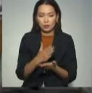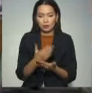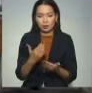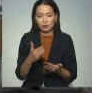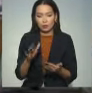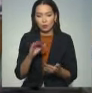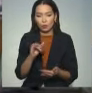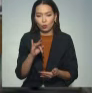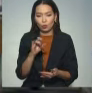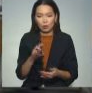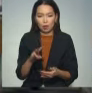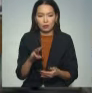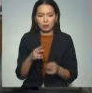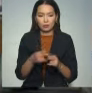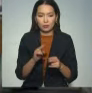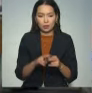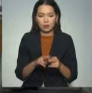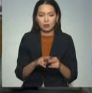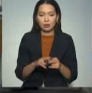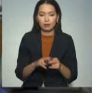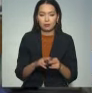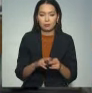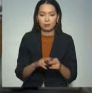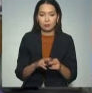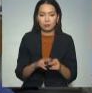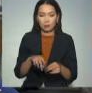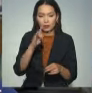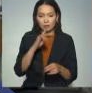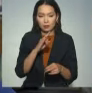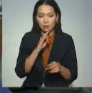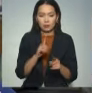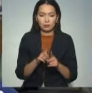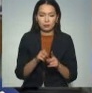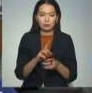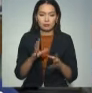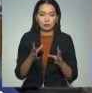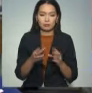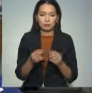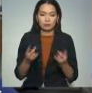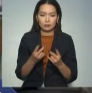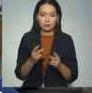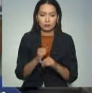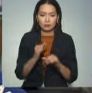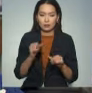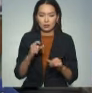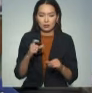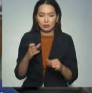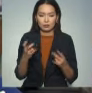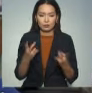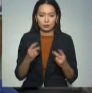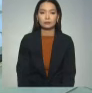сырья урана, то давно нужно было брать скрипку в свои руки и становиться уже в ряды